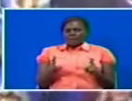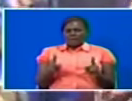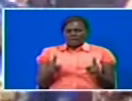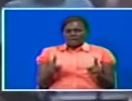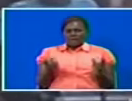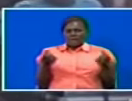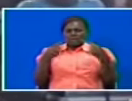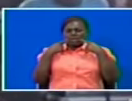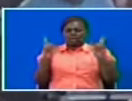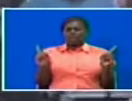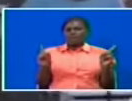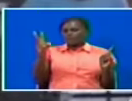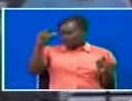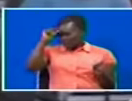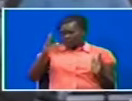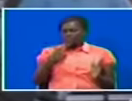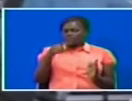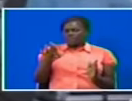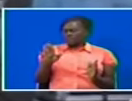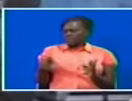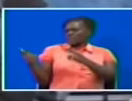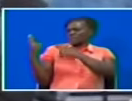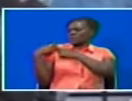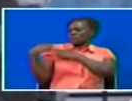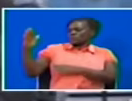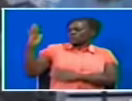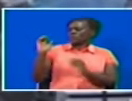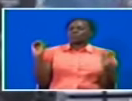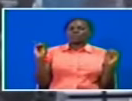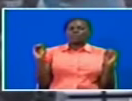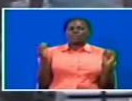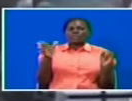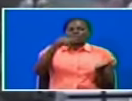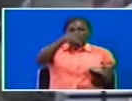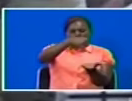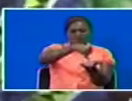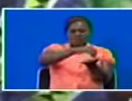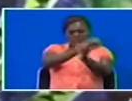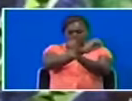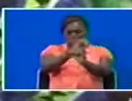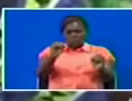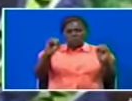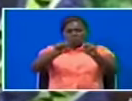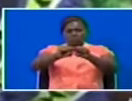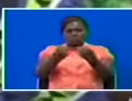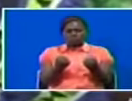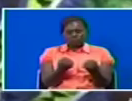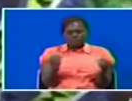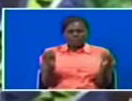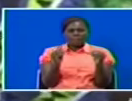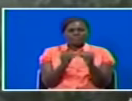taarifa aliyoituma, Mvurya amesema kuwa hasimamii vyombo vya usalama na kuwa hakuhusika kivyovyote na kutibuka kwa mkutano